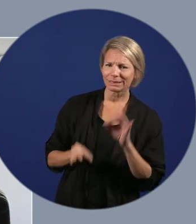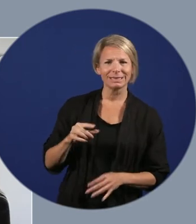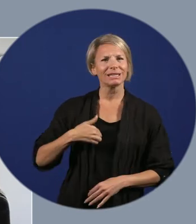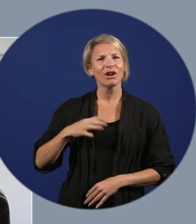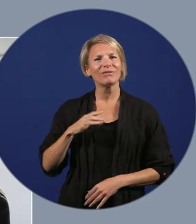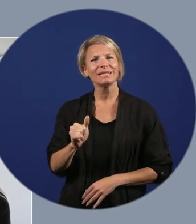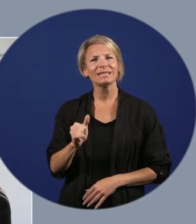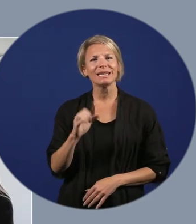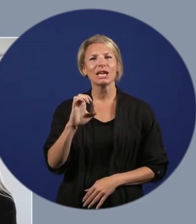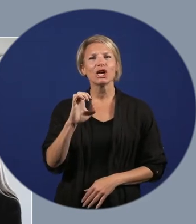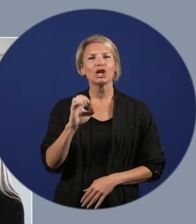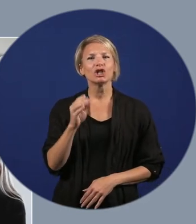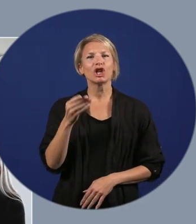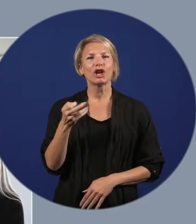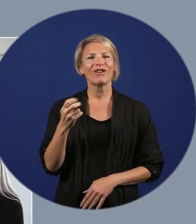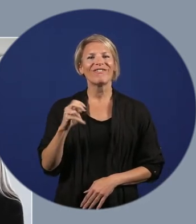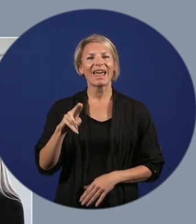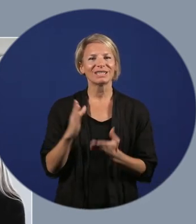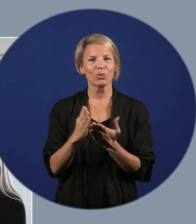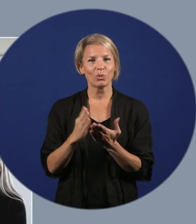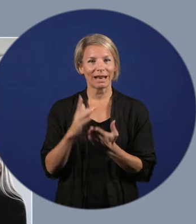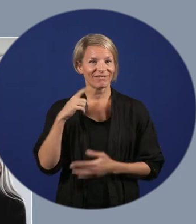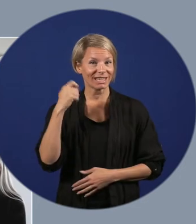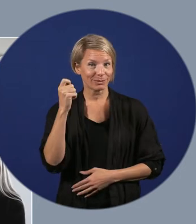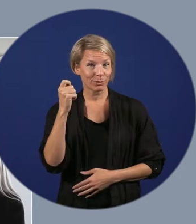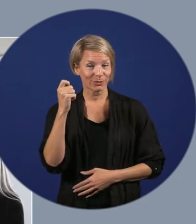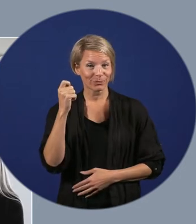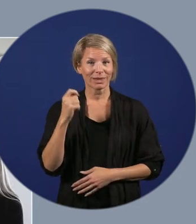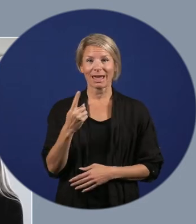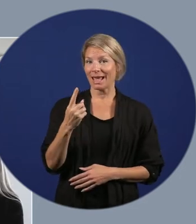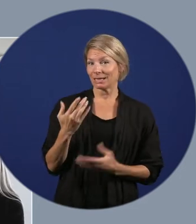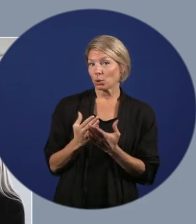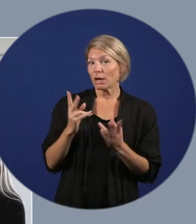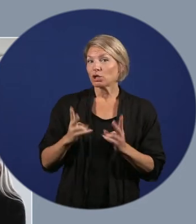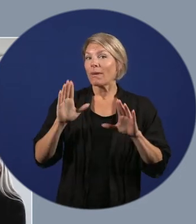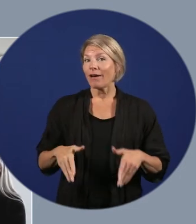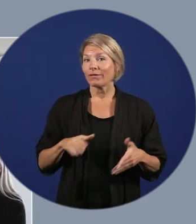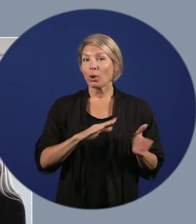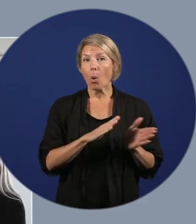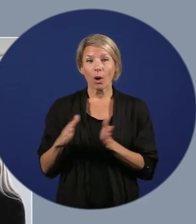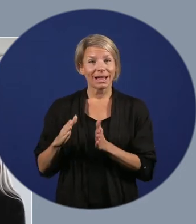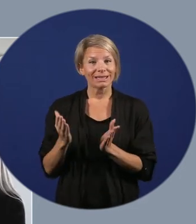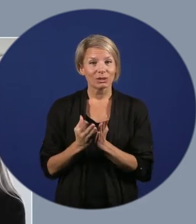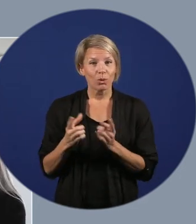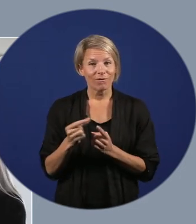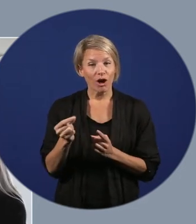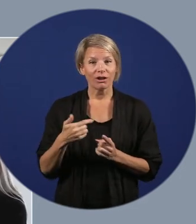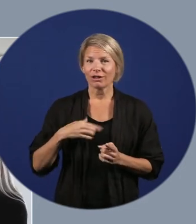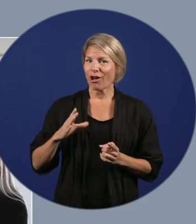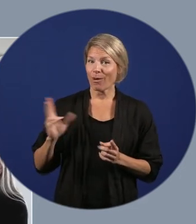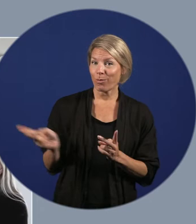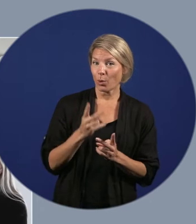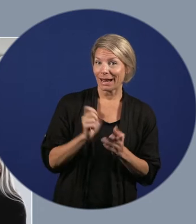mig på Södervärnsskolan i Visby på Gotland. En av skolorna i Sverige som har arrangerat ett skolval. Och med mig har jag både elever och